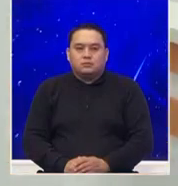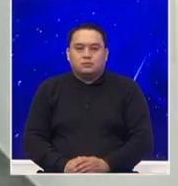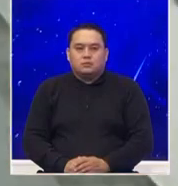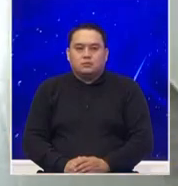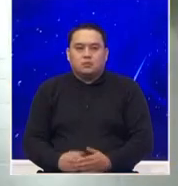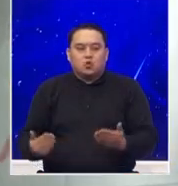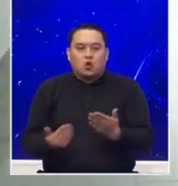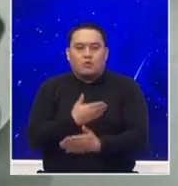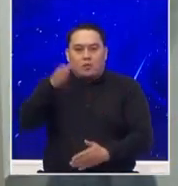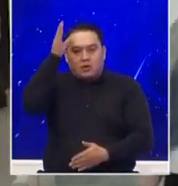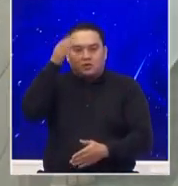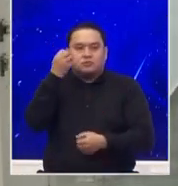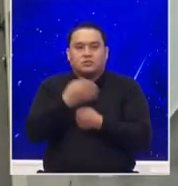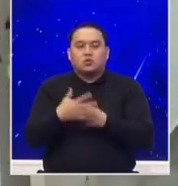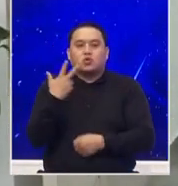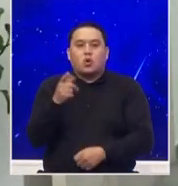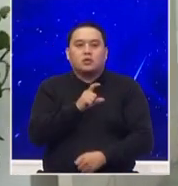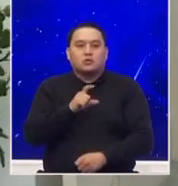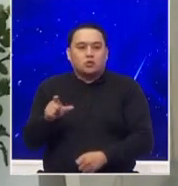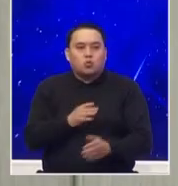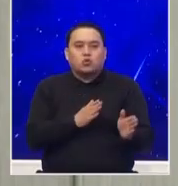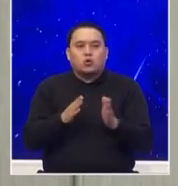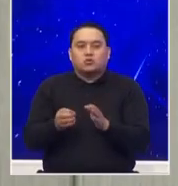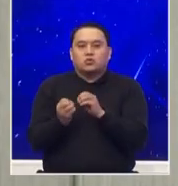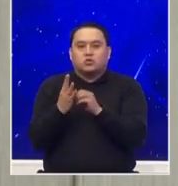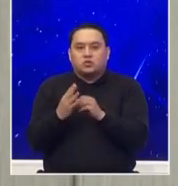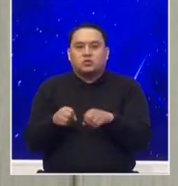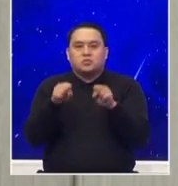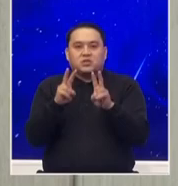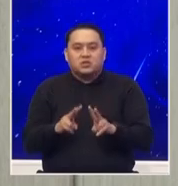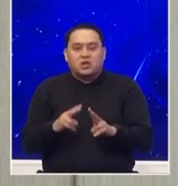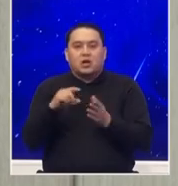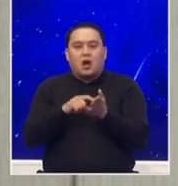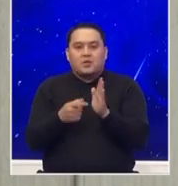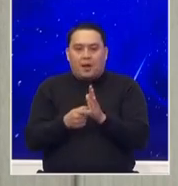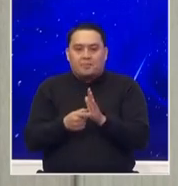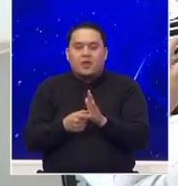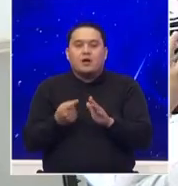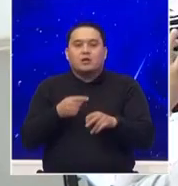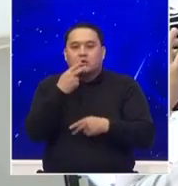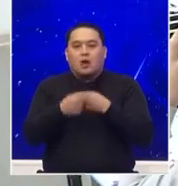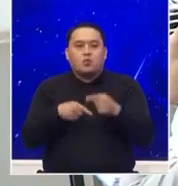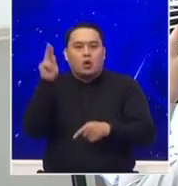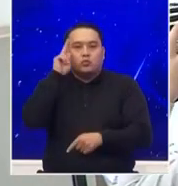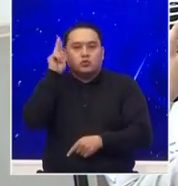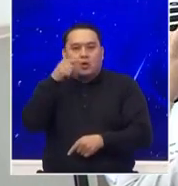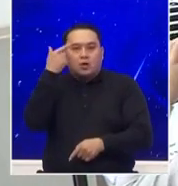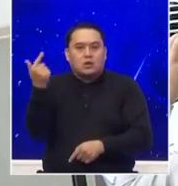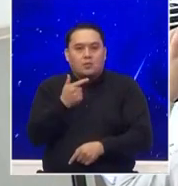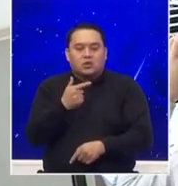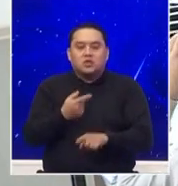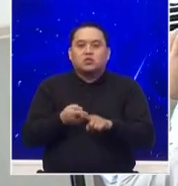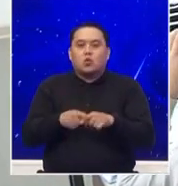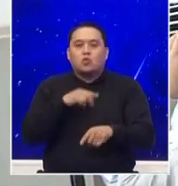Современный образовательный центр 3-этажный. Здесь функционируют 14 специальных предметных кабинета. Помимо традиционного обучения грамотности,